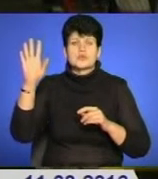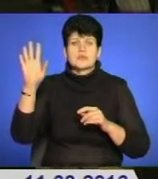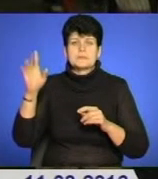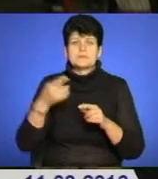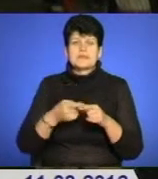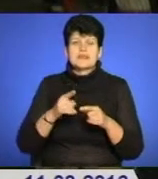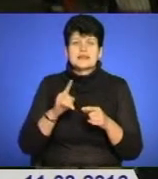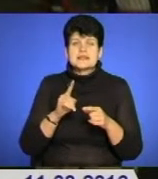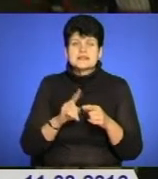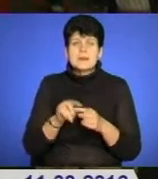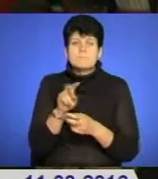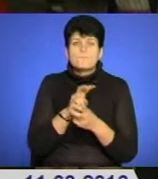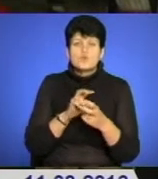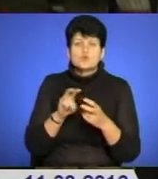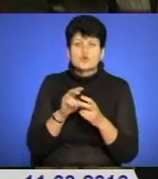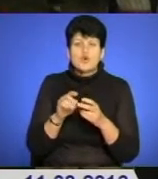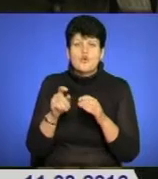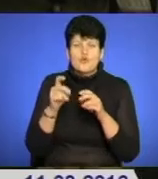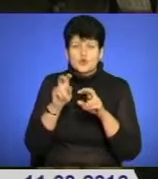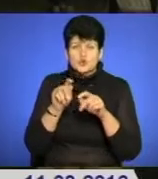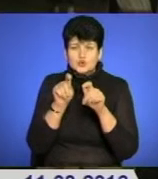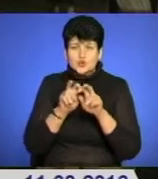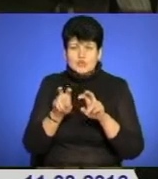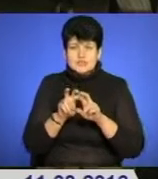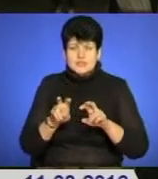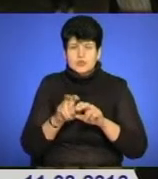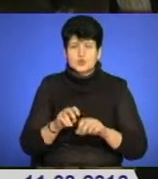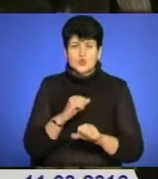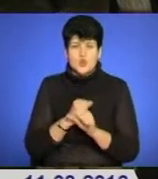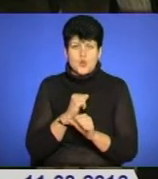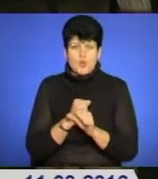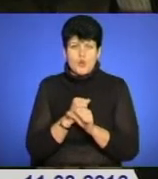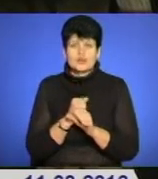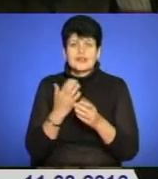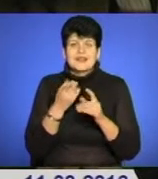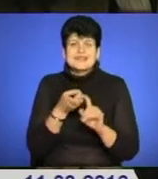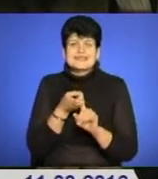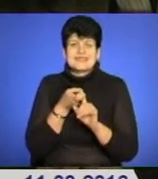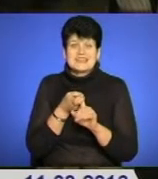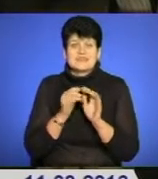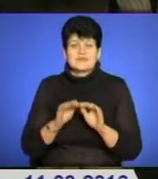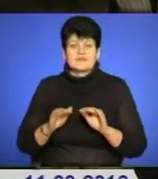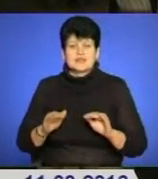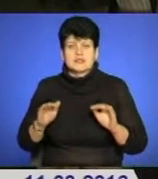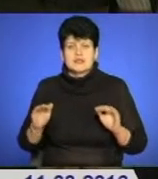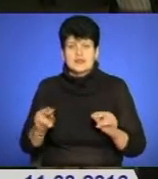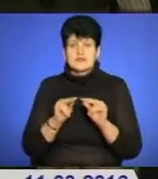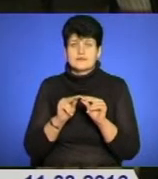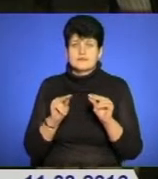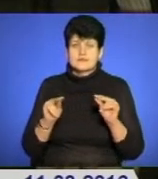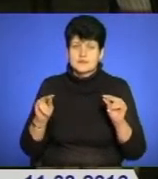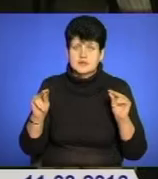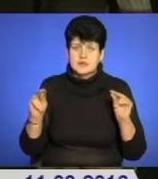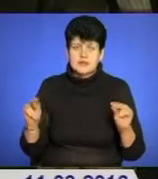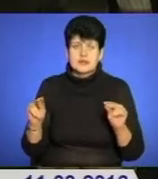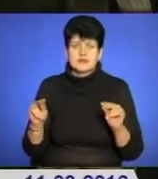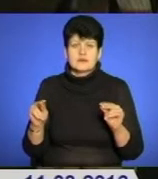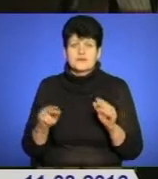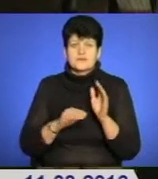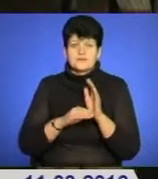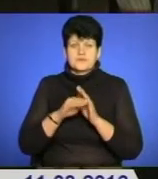це пошуково-дослідницьку науково-краєзнавчу роботу, яка залежить від учнів, від педагогів, від